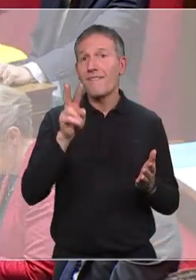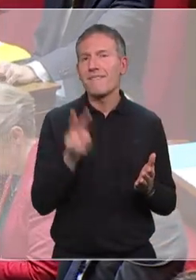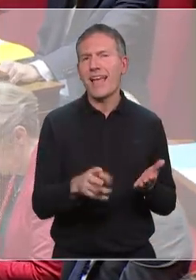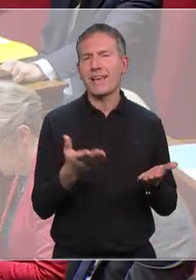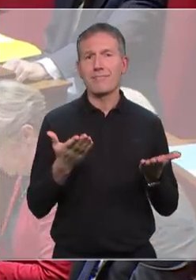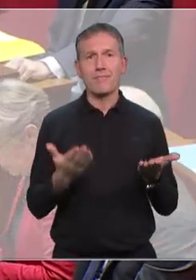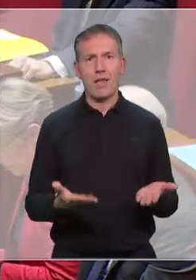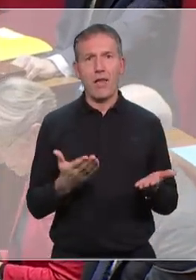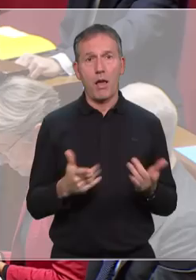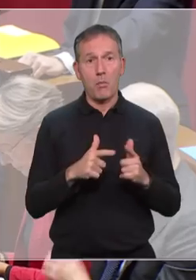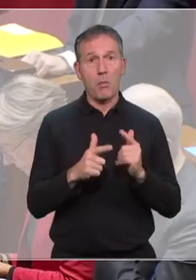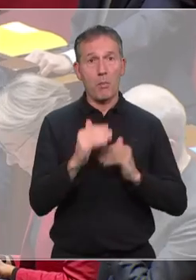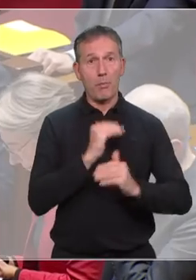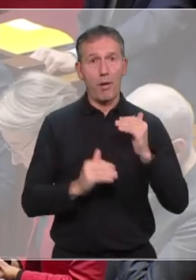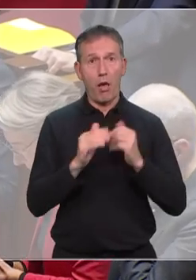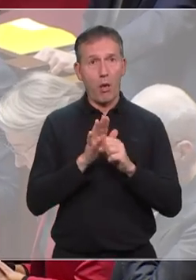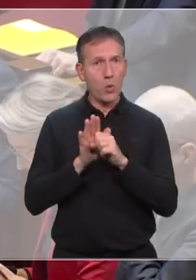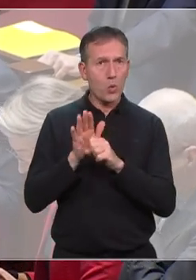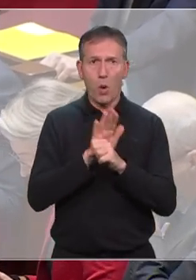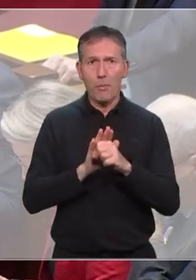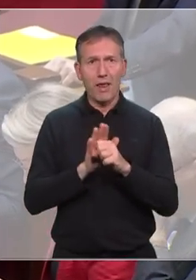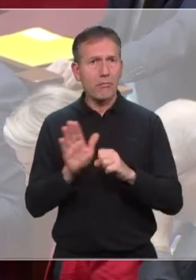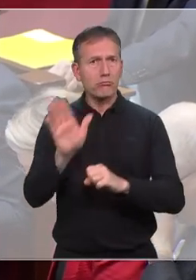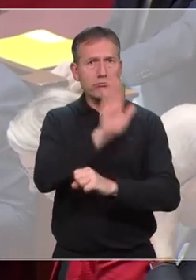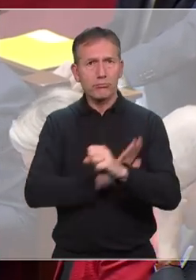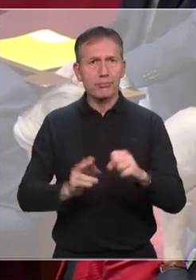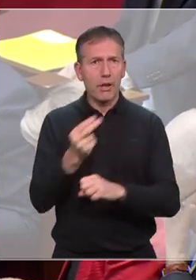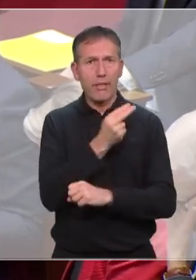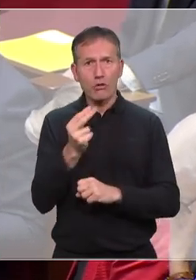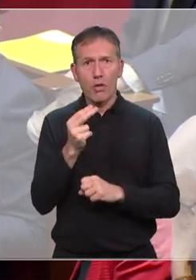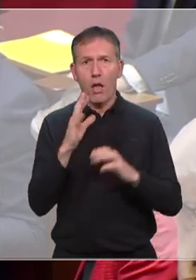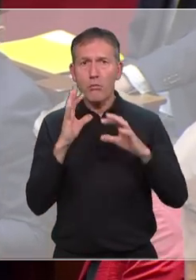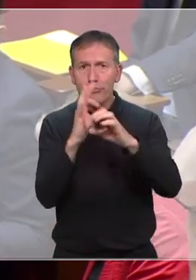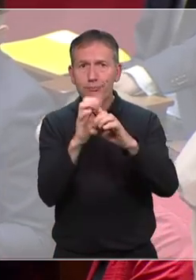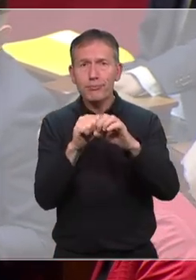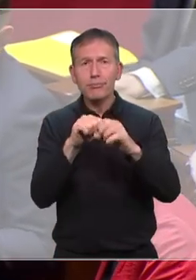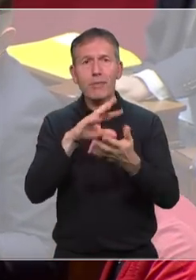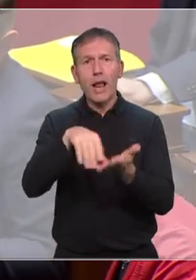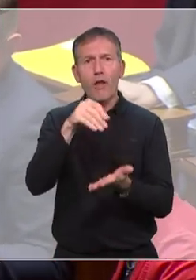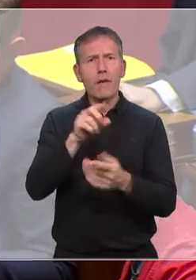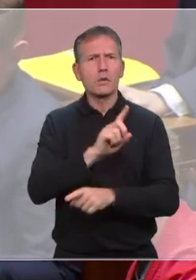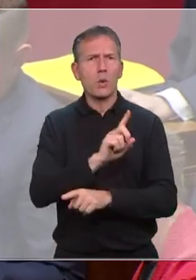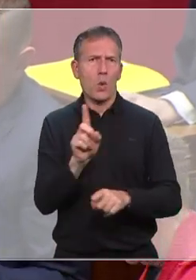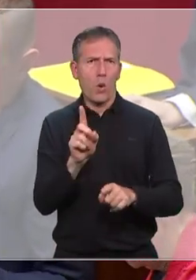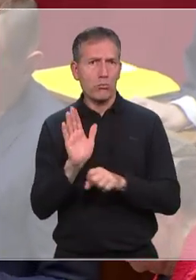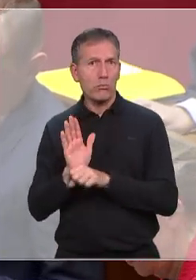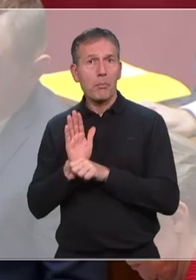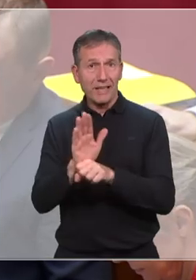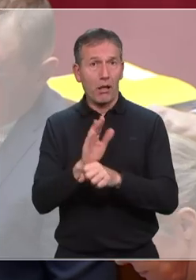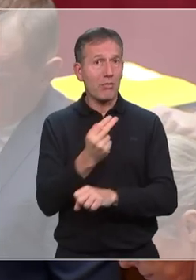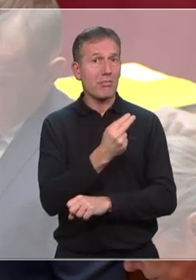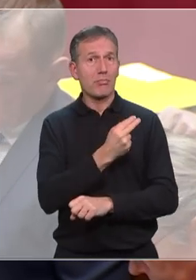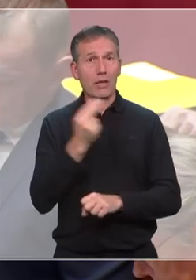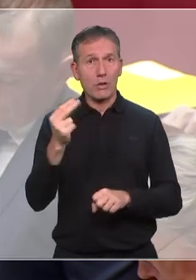précisément un plan complet, national, pas uniquement centré sur l'Île-de-France ou sur tel ou tel territoire que nous nous apprêtons à vous présenter. Une